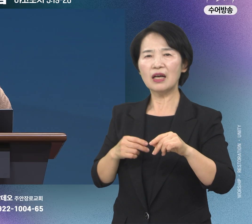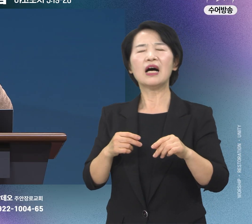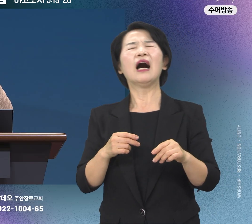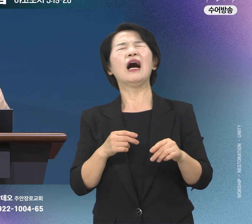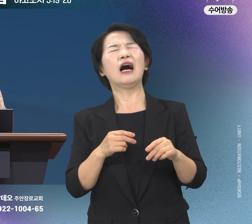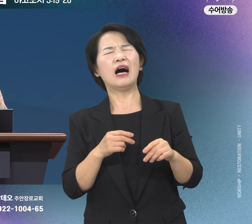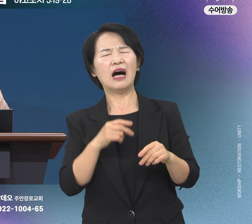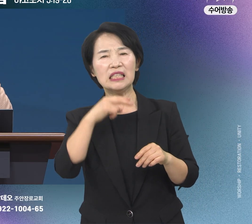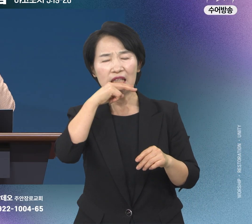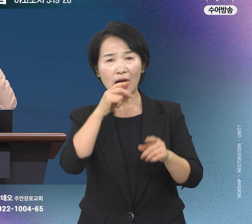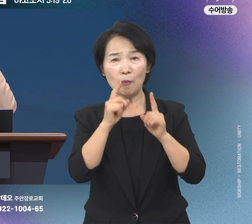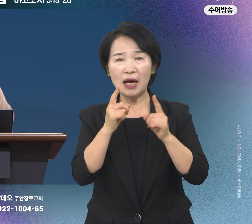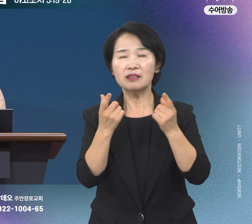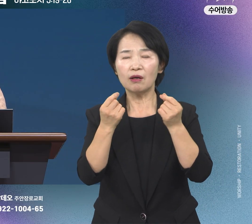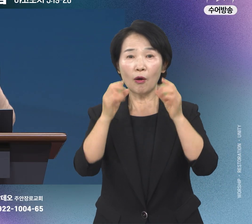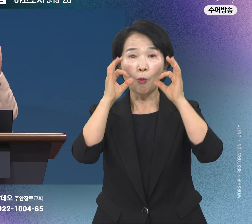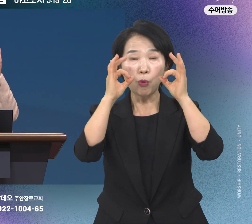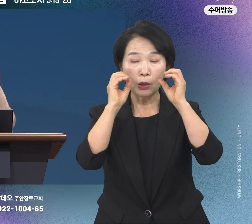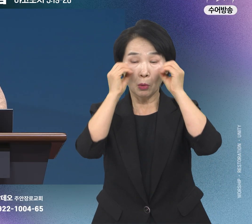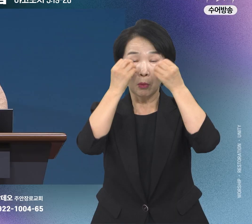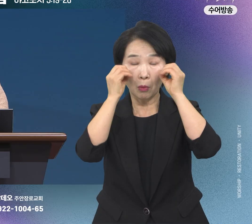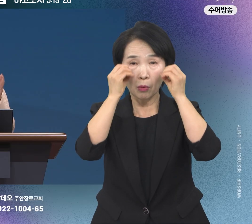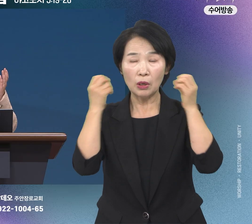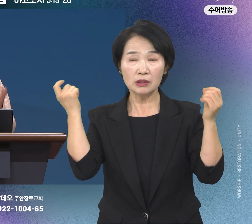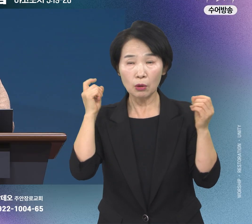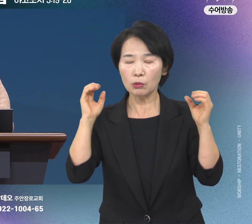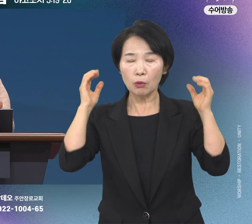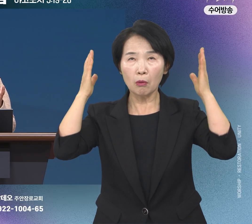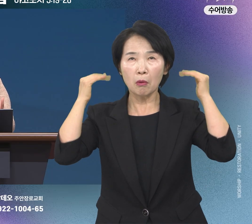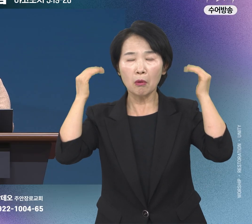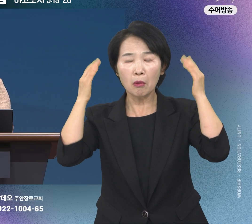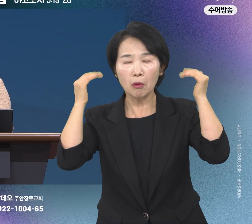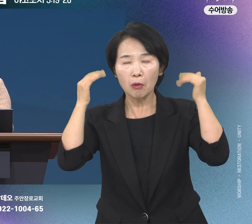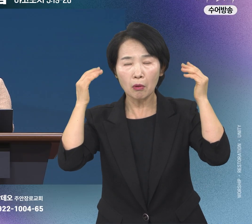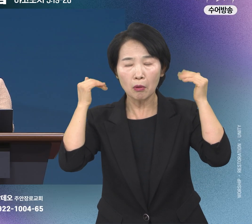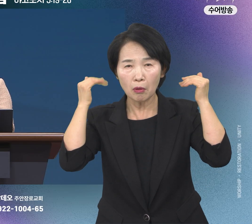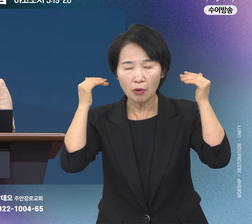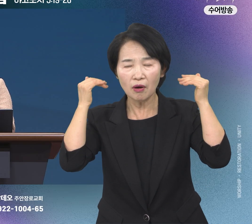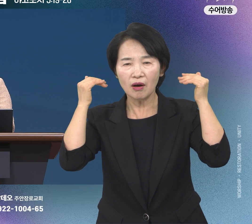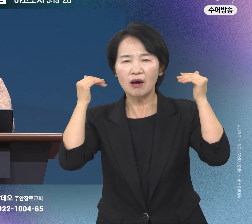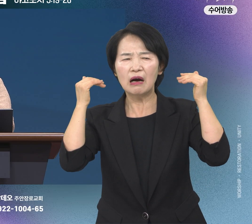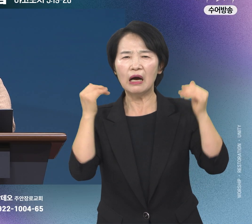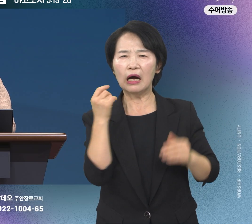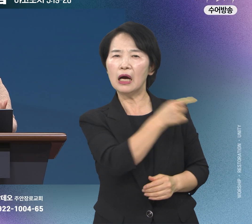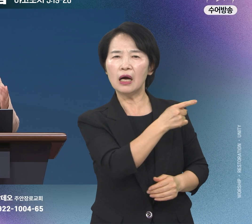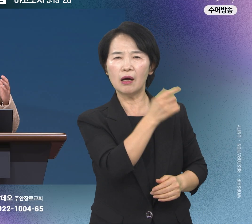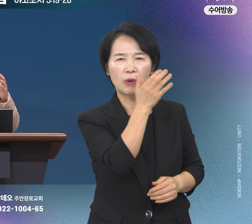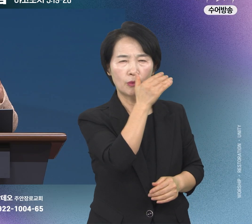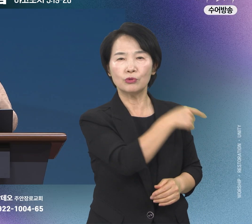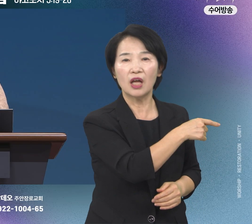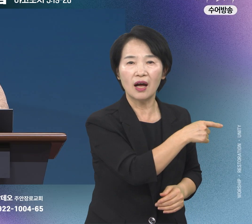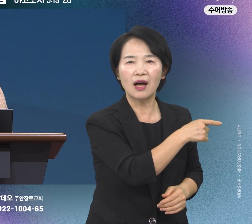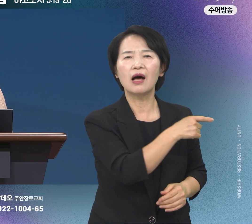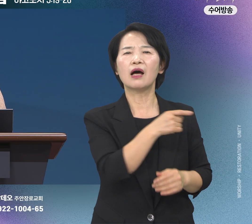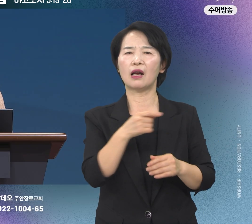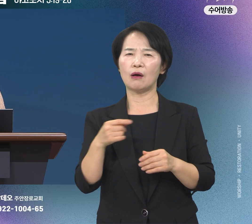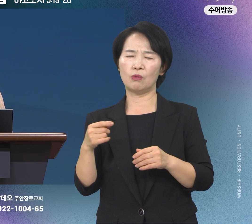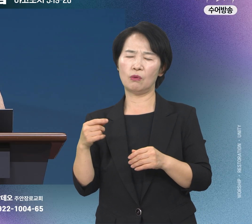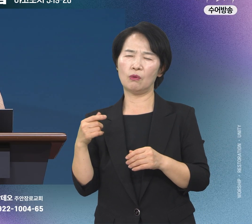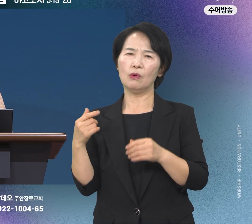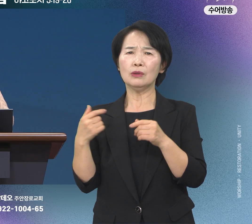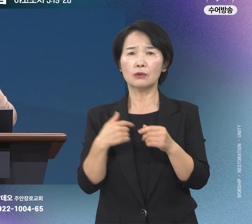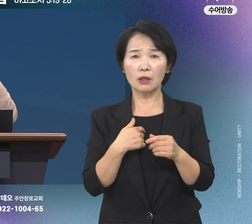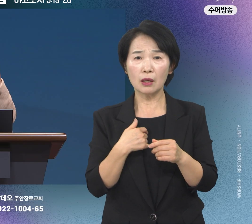듣기는 들어도 듣지 못하는 그런 현상이기 때문에 그렇게 되는구나 하면서 세포